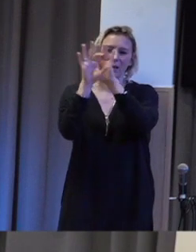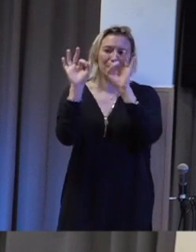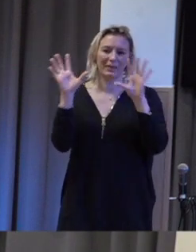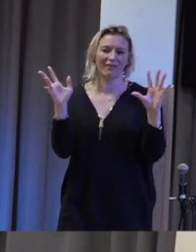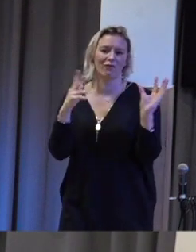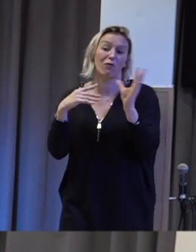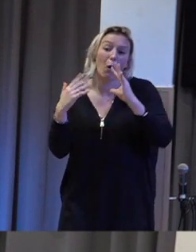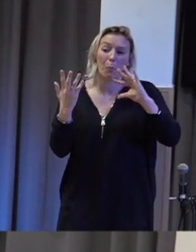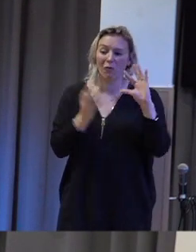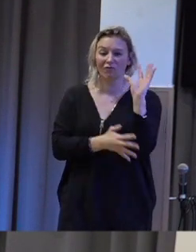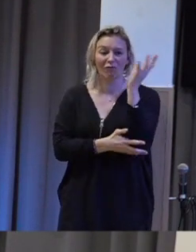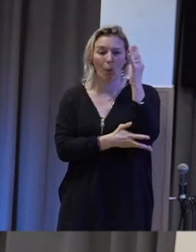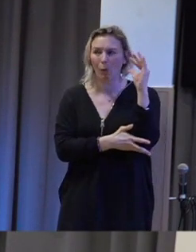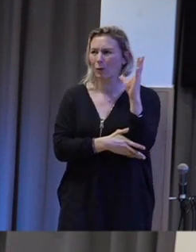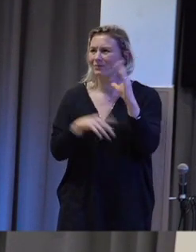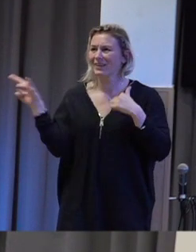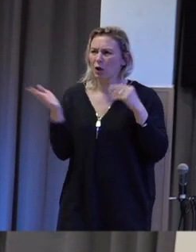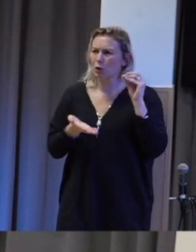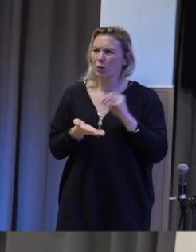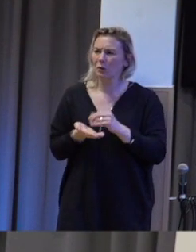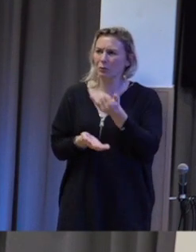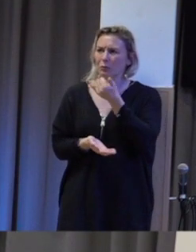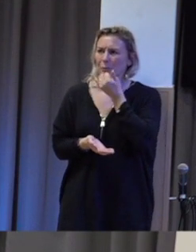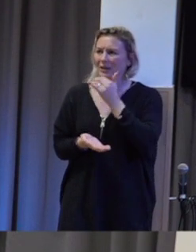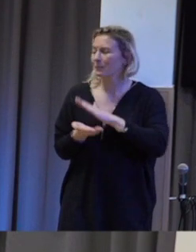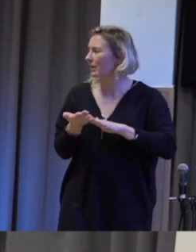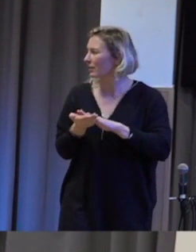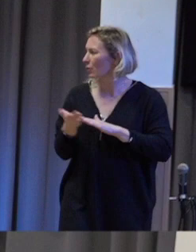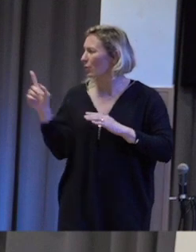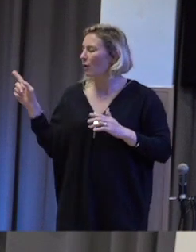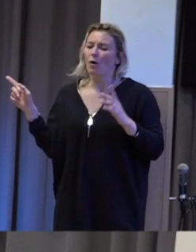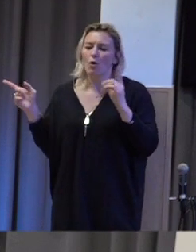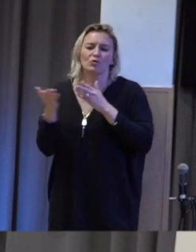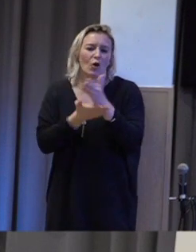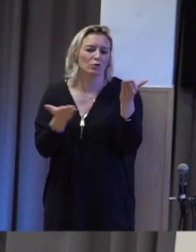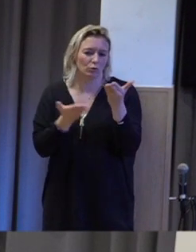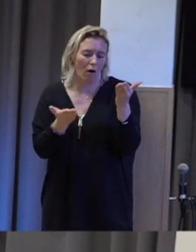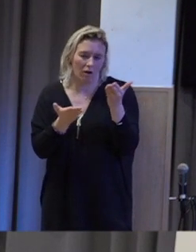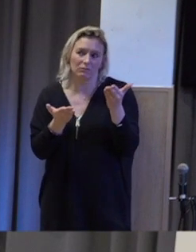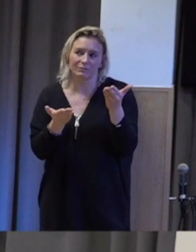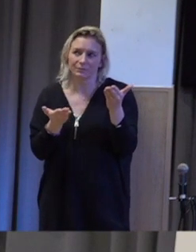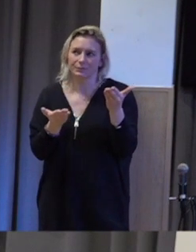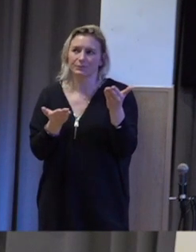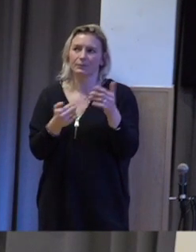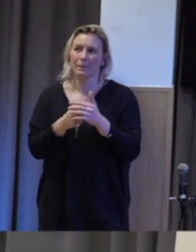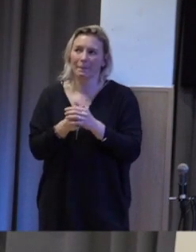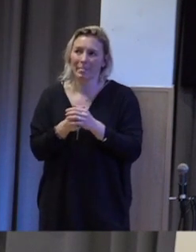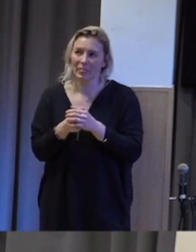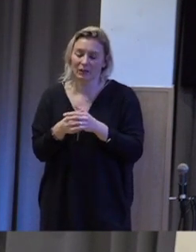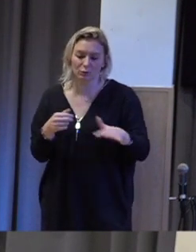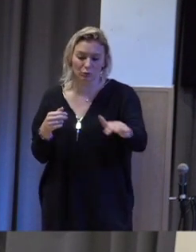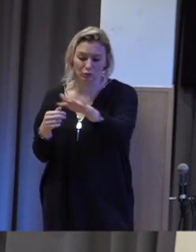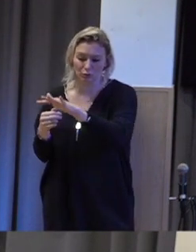Je crois que je me suis trompé dans ce que j'ai noté. Ce que j'ai voulu faire comprendre, c'est qu'il est dit que nous ayons